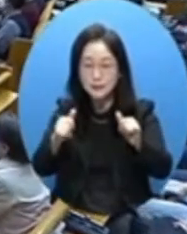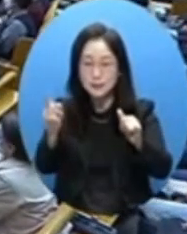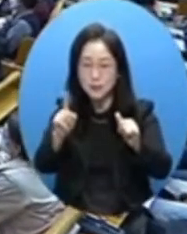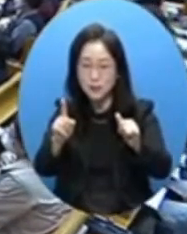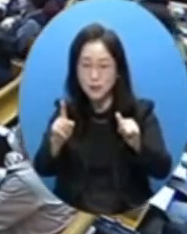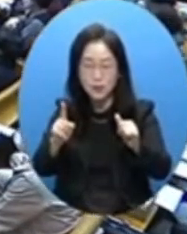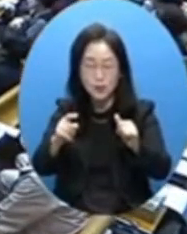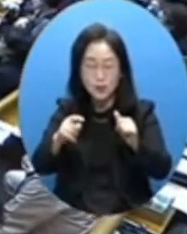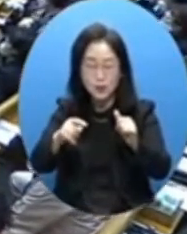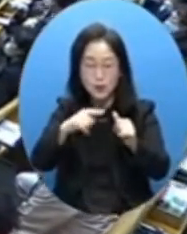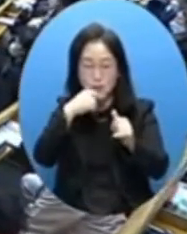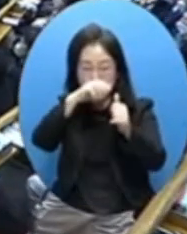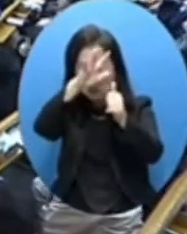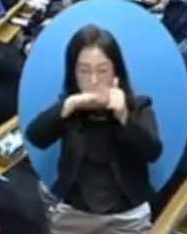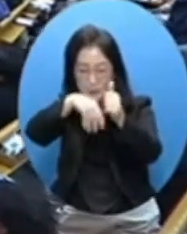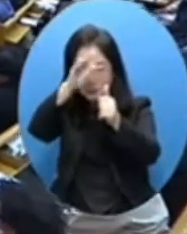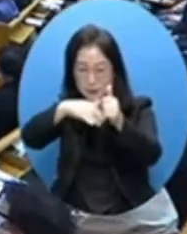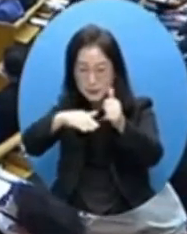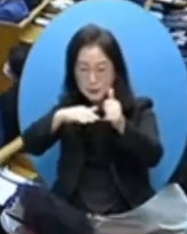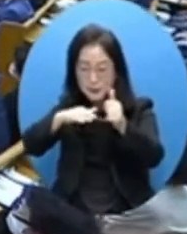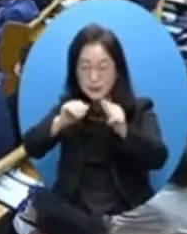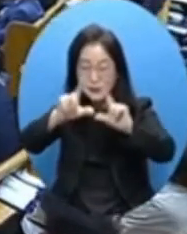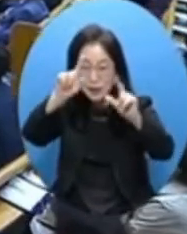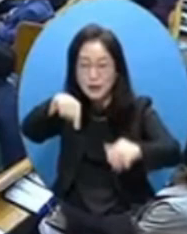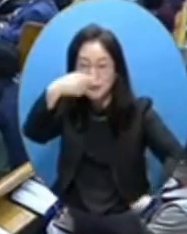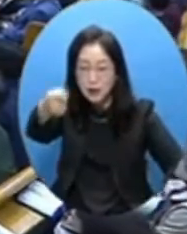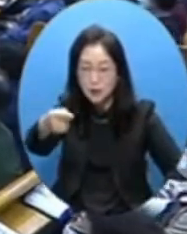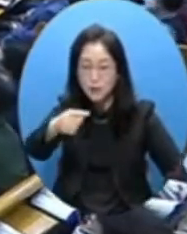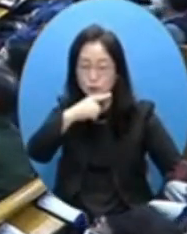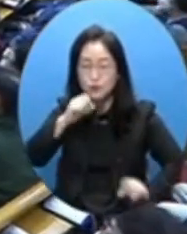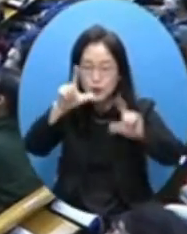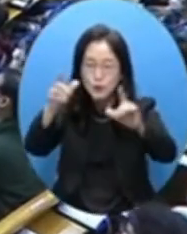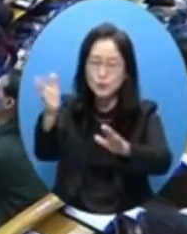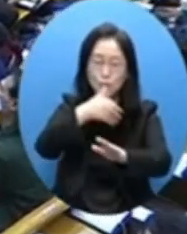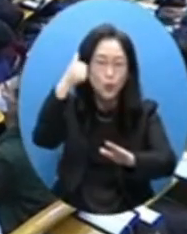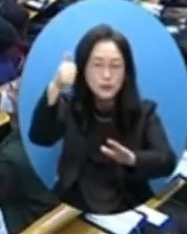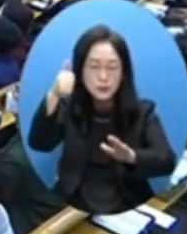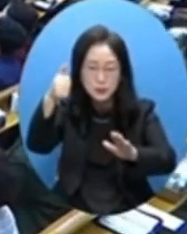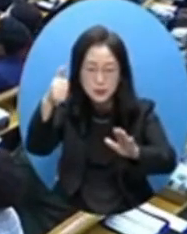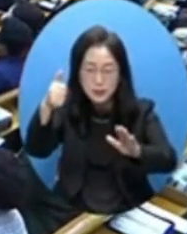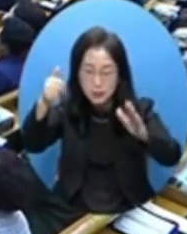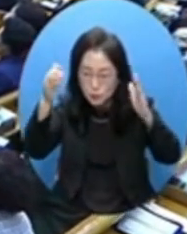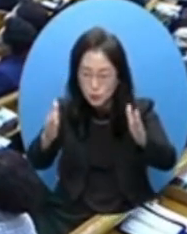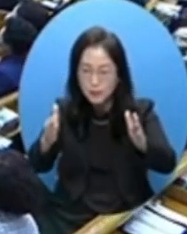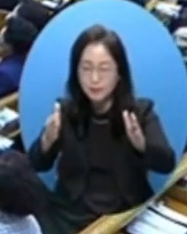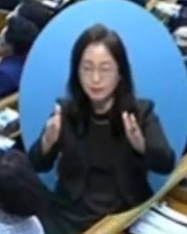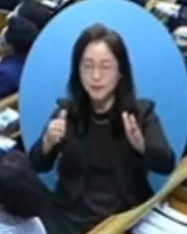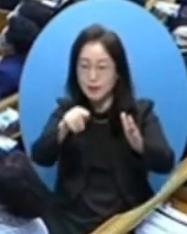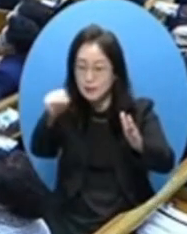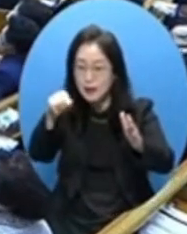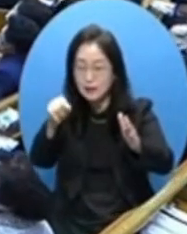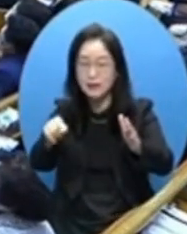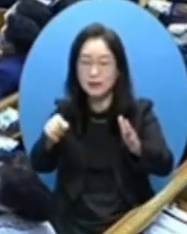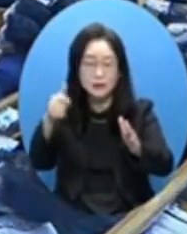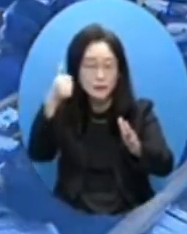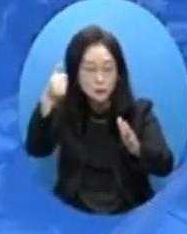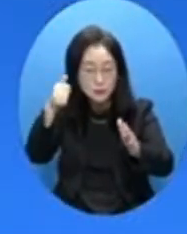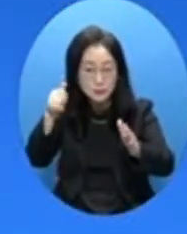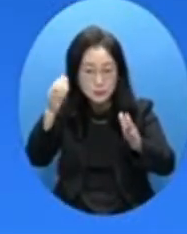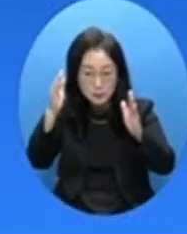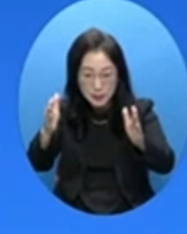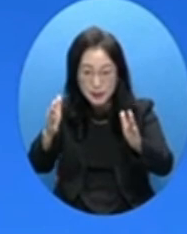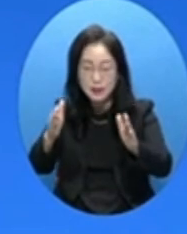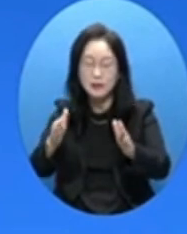주일로부터 51째 되는 날 지키는 송해입니다 구약에서 이날 수확한 미래 첫